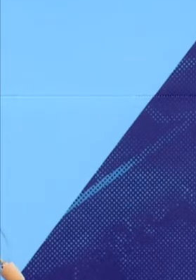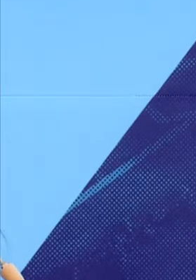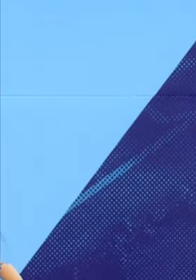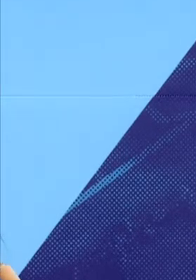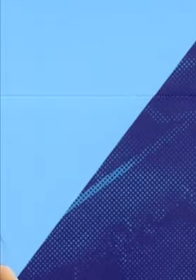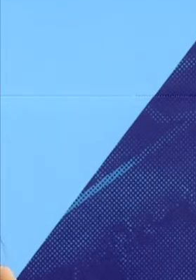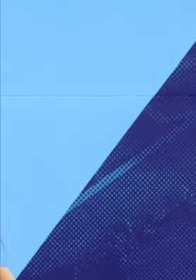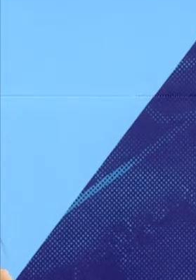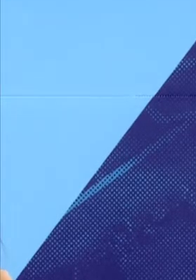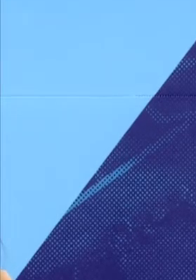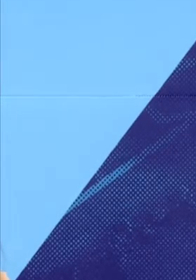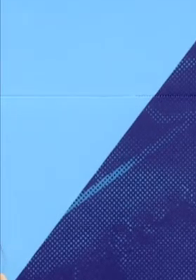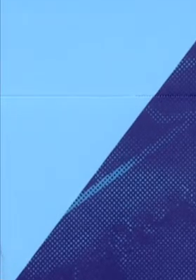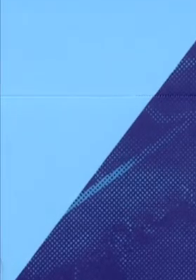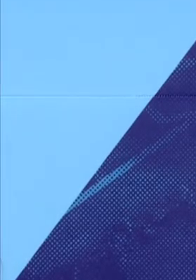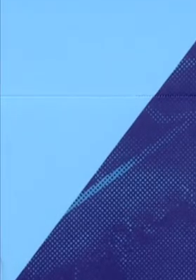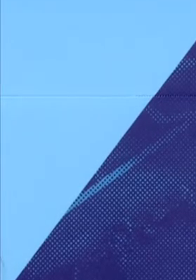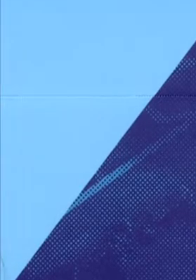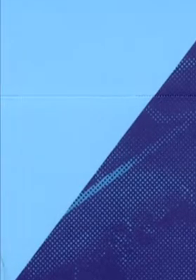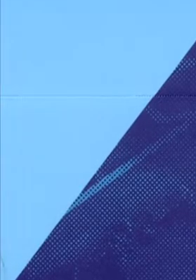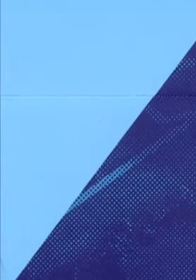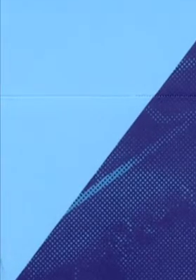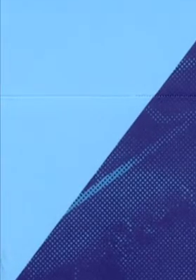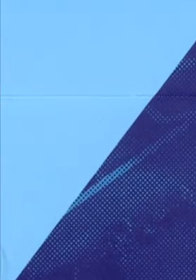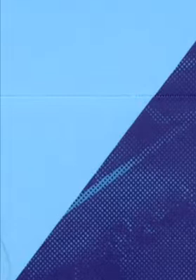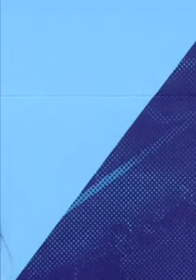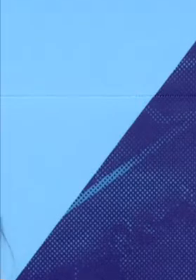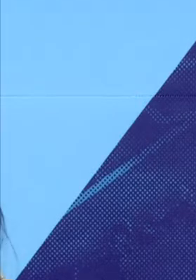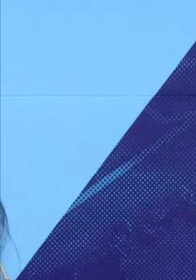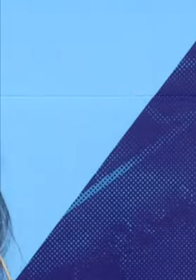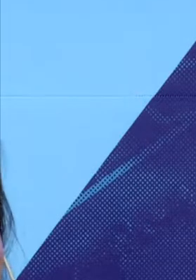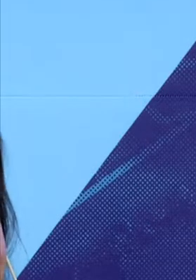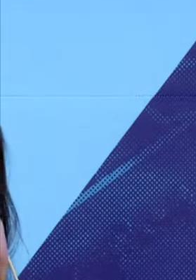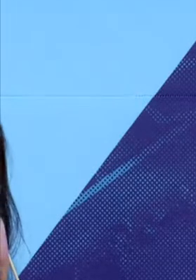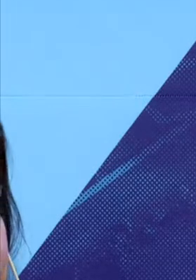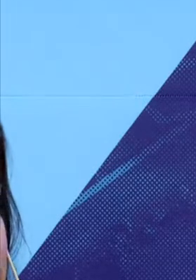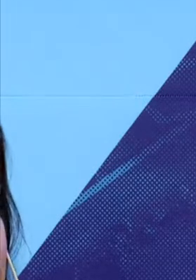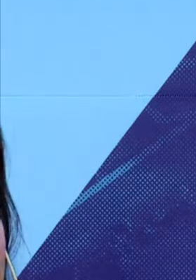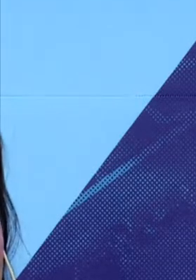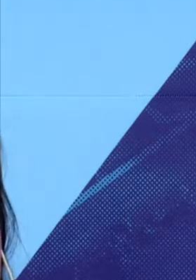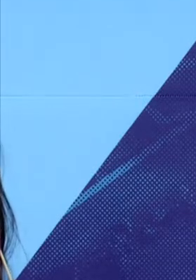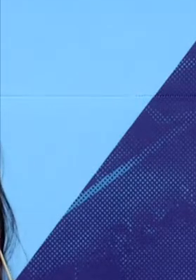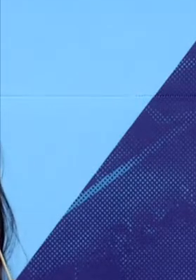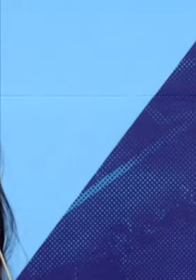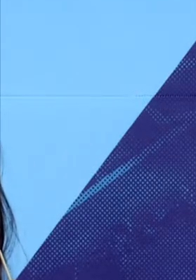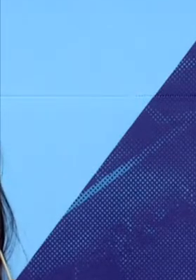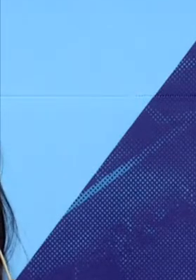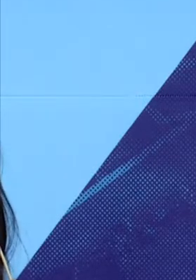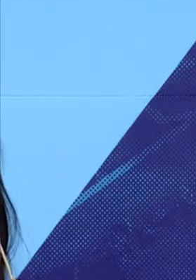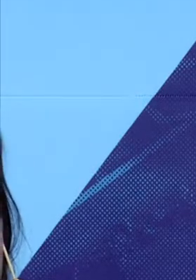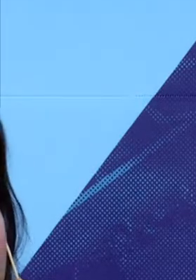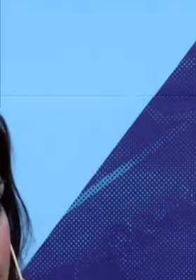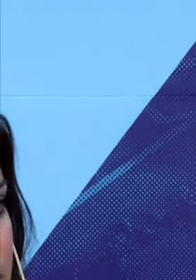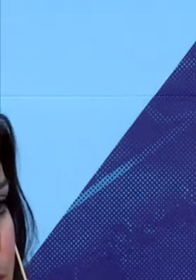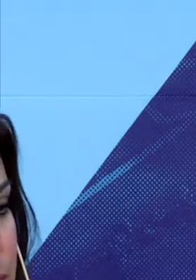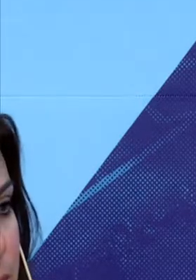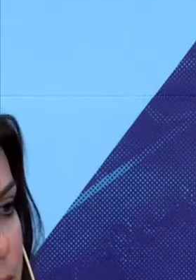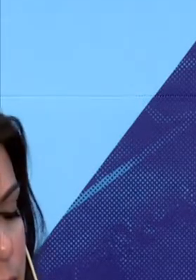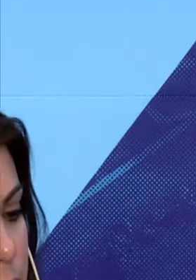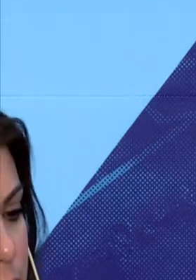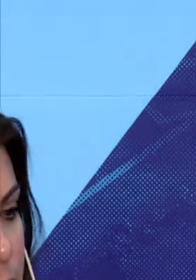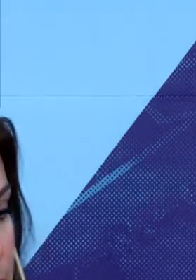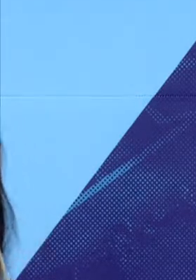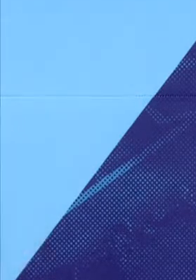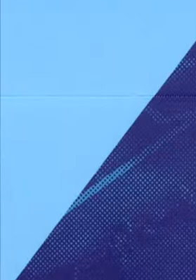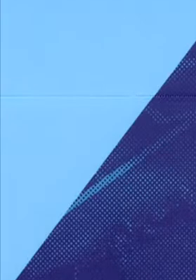öl, utan att man vill stå för någonting. Och det är klart att, och jag säger det återigen, det är ändå marknadskrafter vi pratar